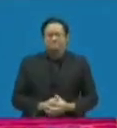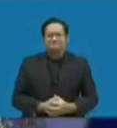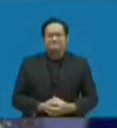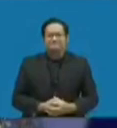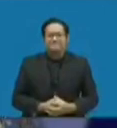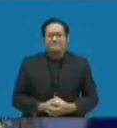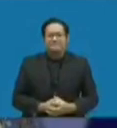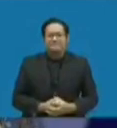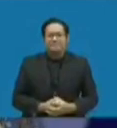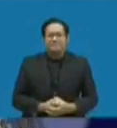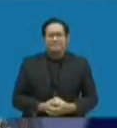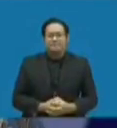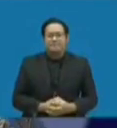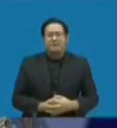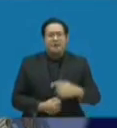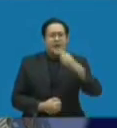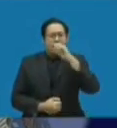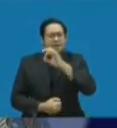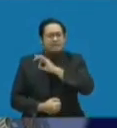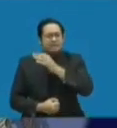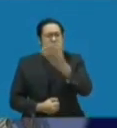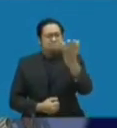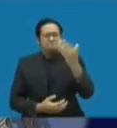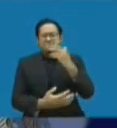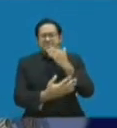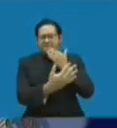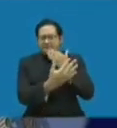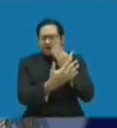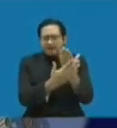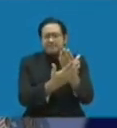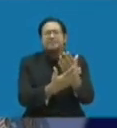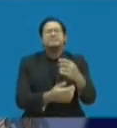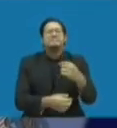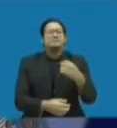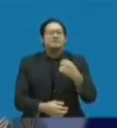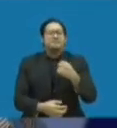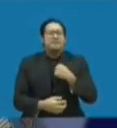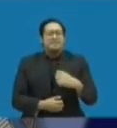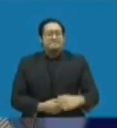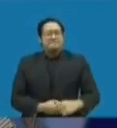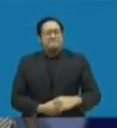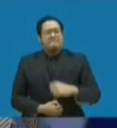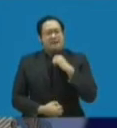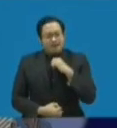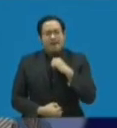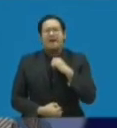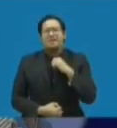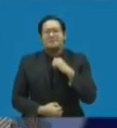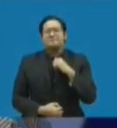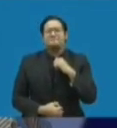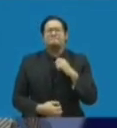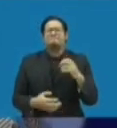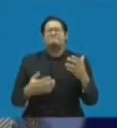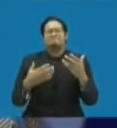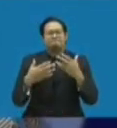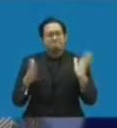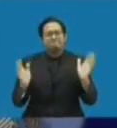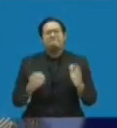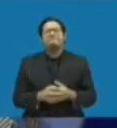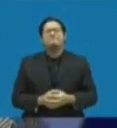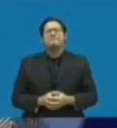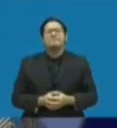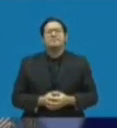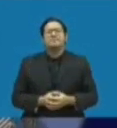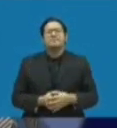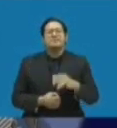Terima kasih bahwa presiden Hai kami sangat bangga dan berbesar hati di ujung terlaksananya